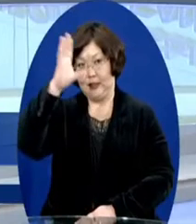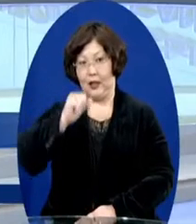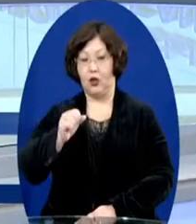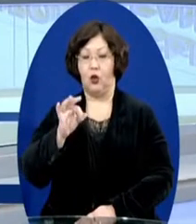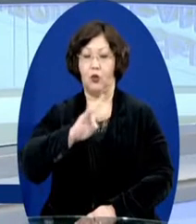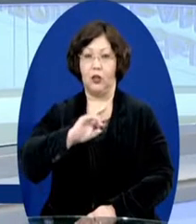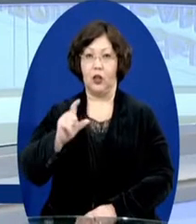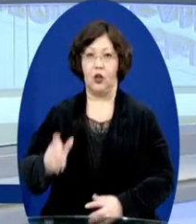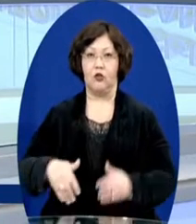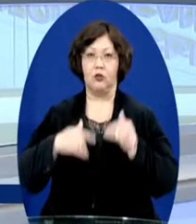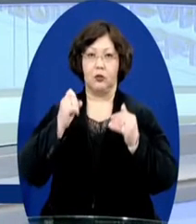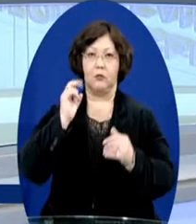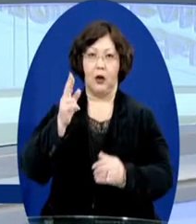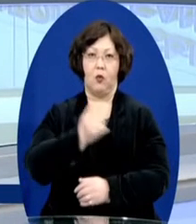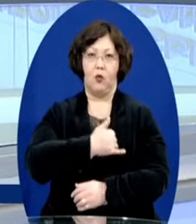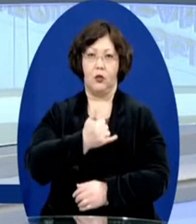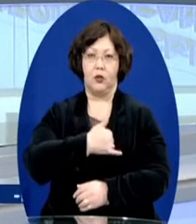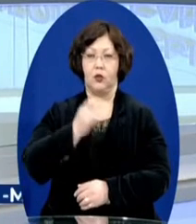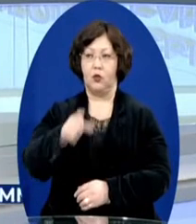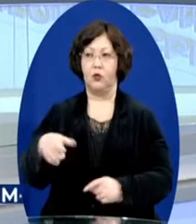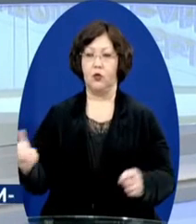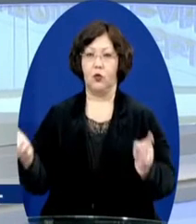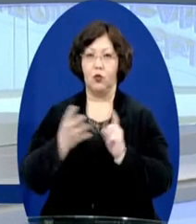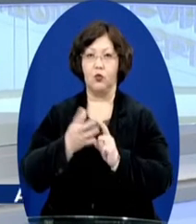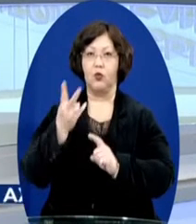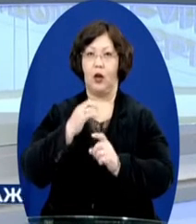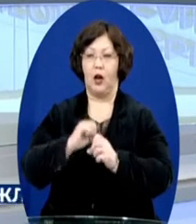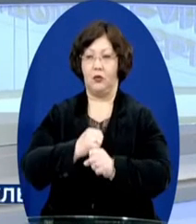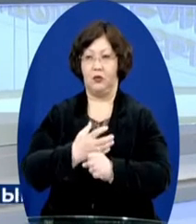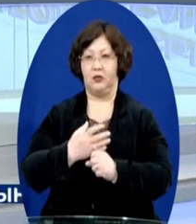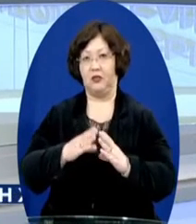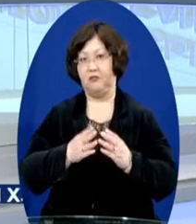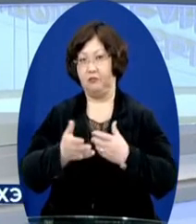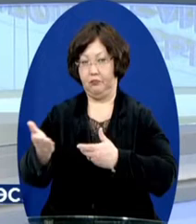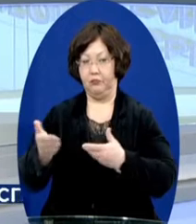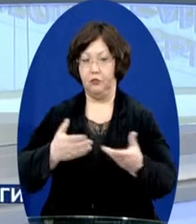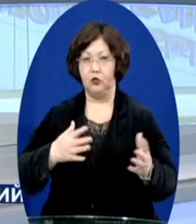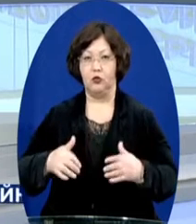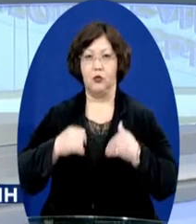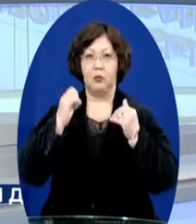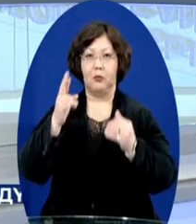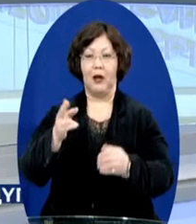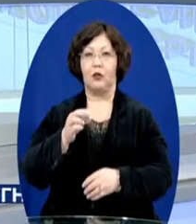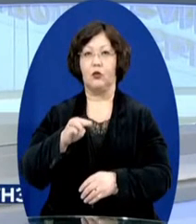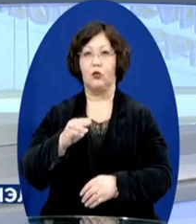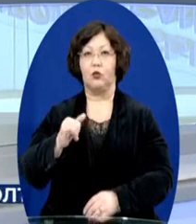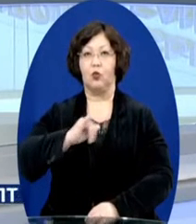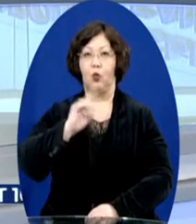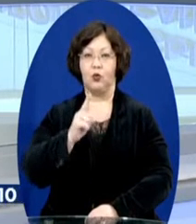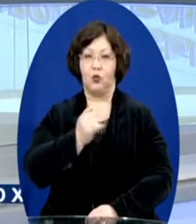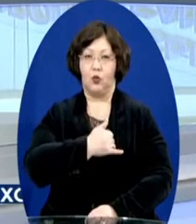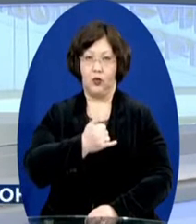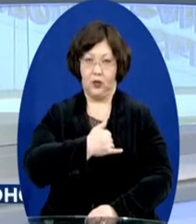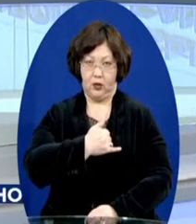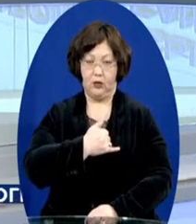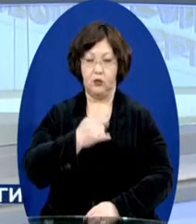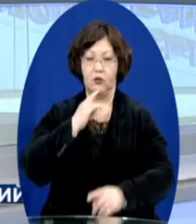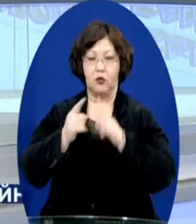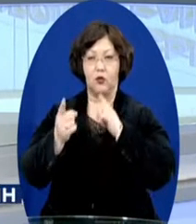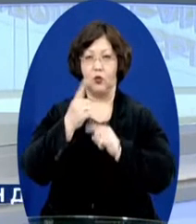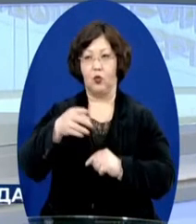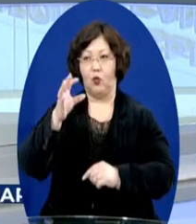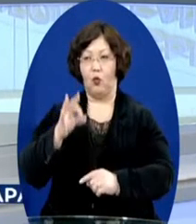Монгол Улсын ерөнхий сайд Оюун Эрдэнэ Хөгжлийн банкны удирдлагуудтай уулзаж үүрэг өгдөө. Уулзалтаа Хөгжлийн банкны төлөөлөн удирдах зөвлөлийг 100%